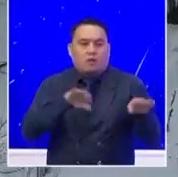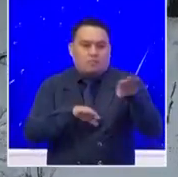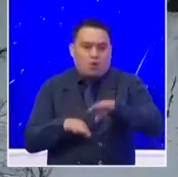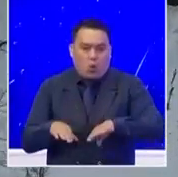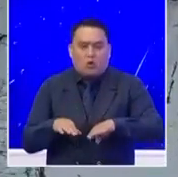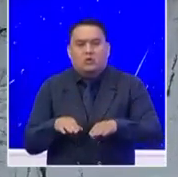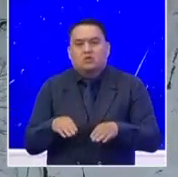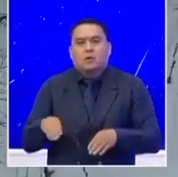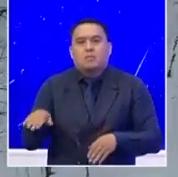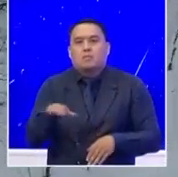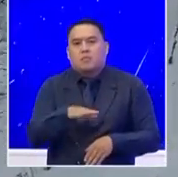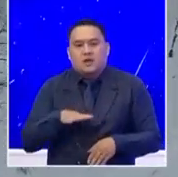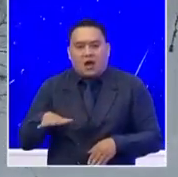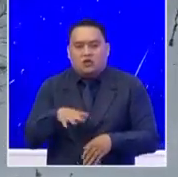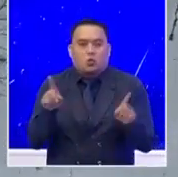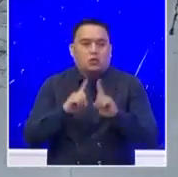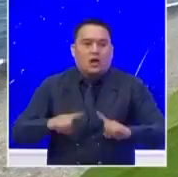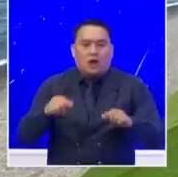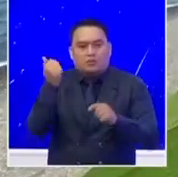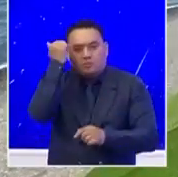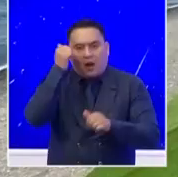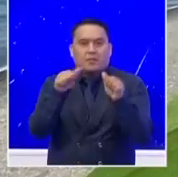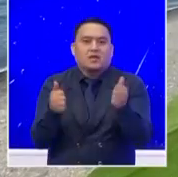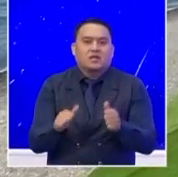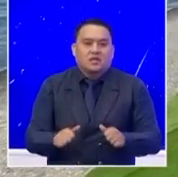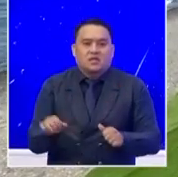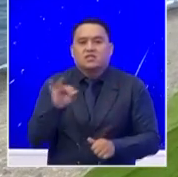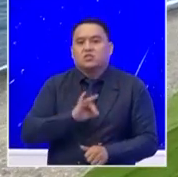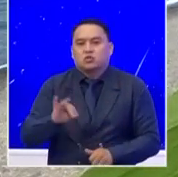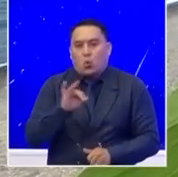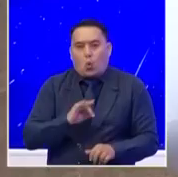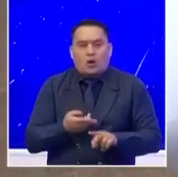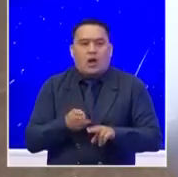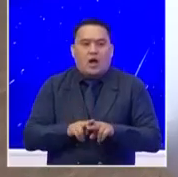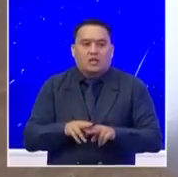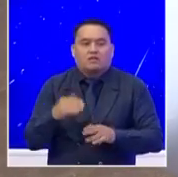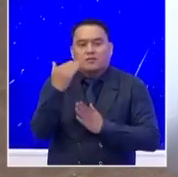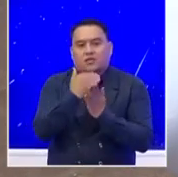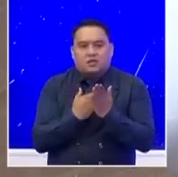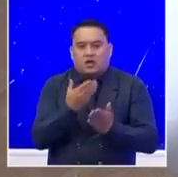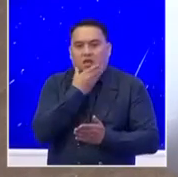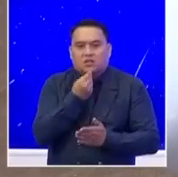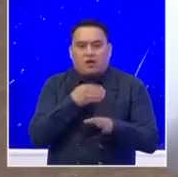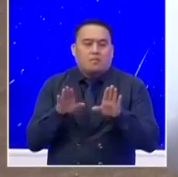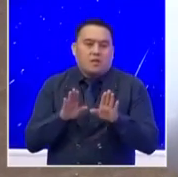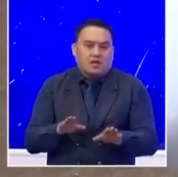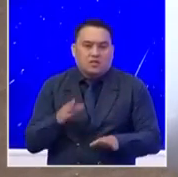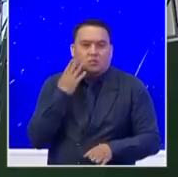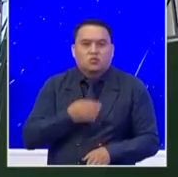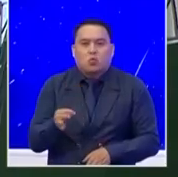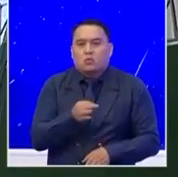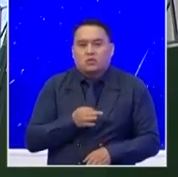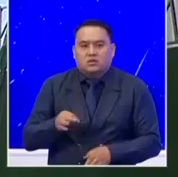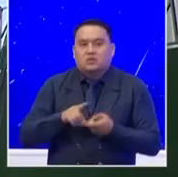песчаные и галечные пляжи – уникальные памятники природы и истории. И это не весь перечень достопримечательностей края ЖТСО.